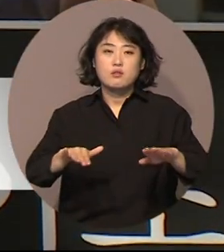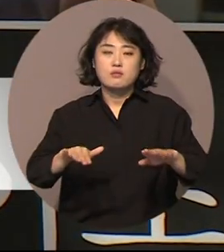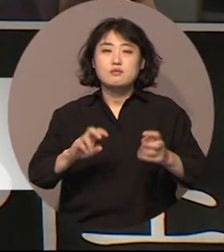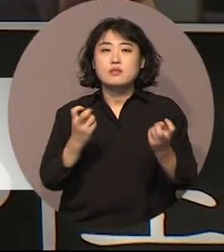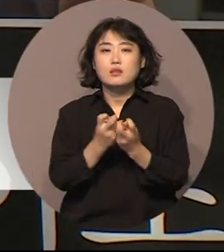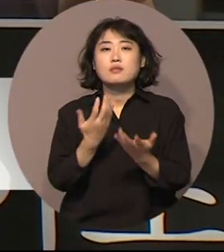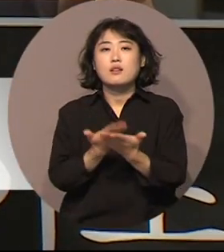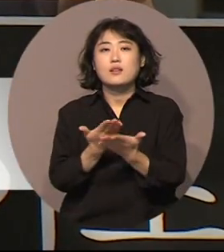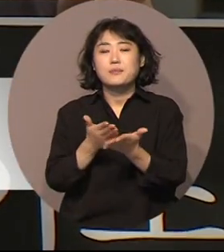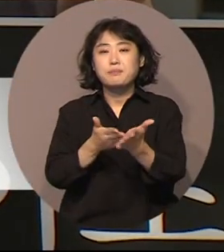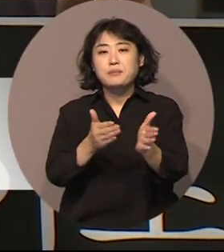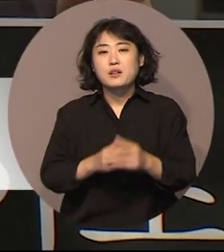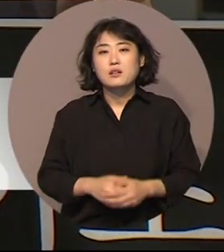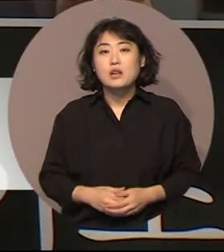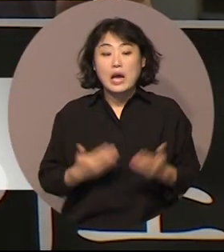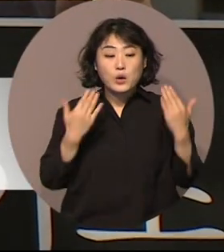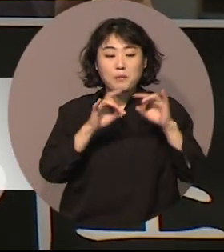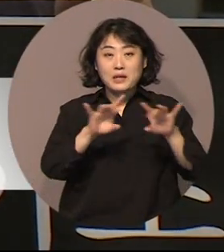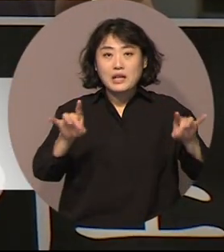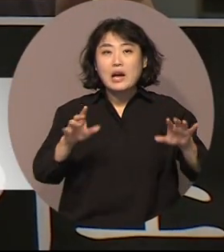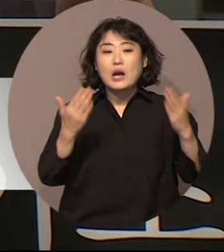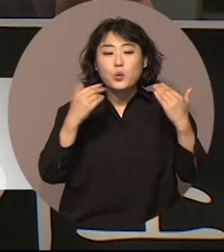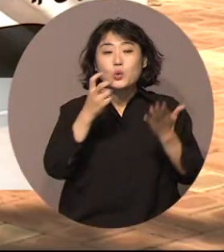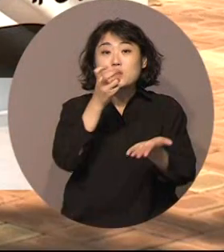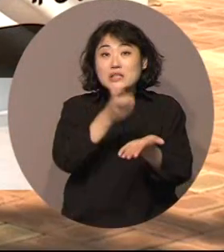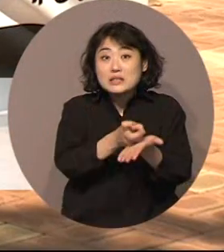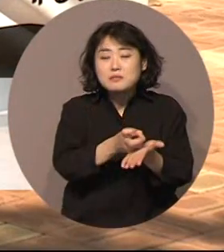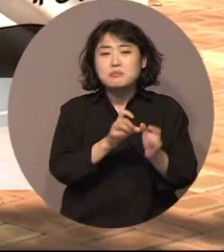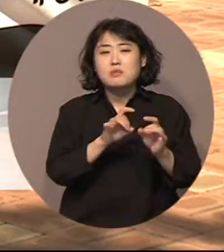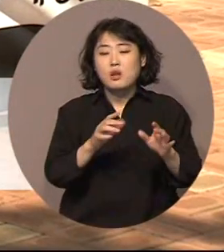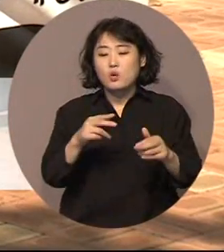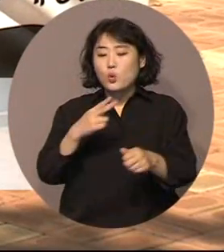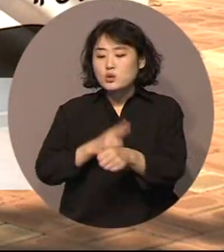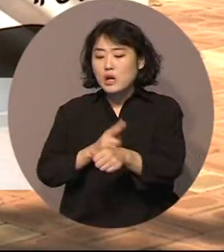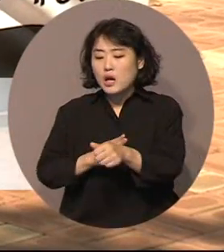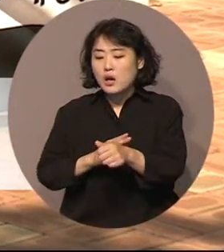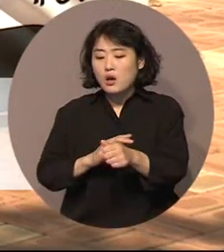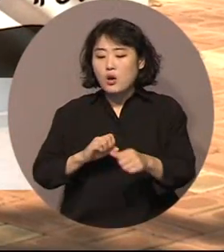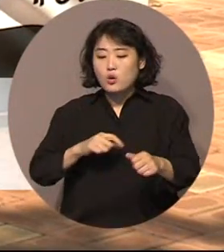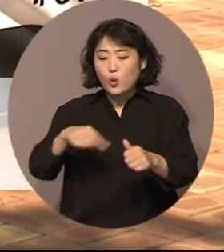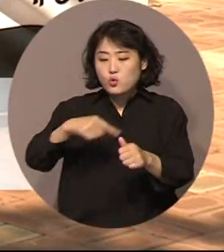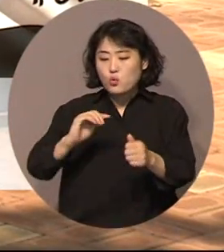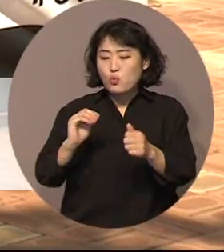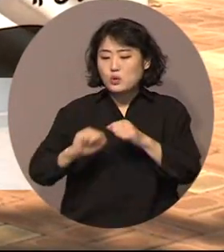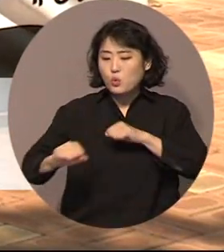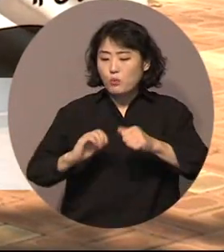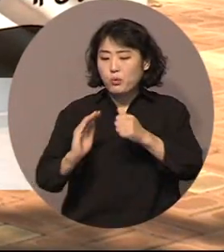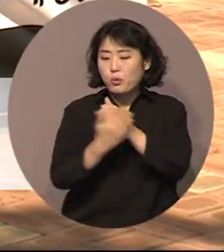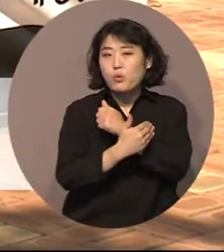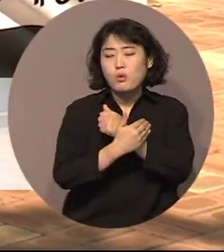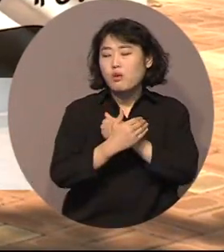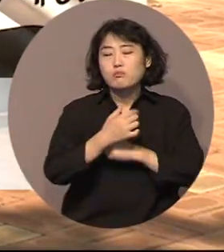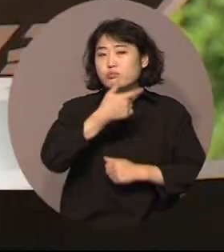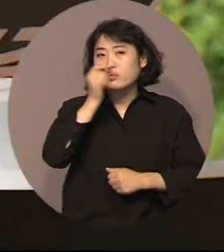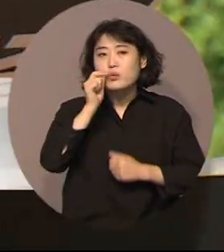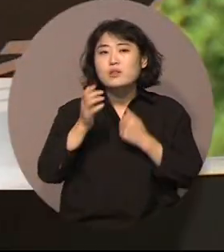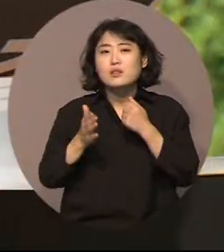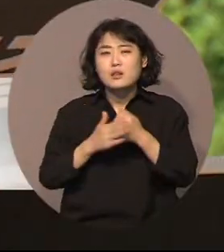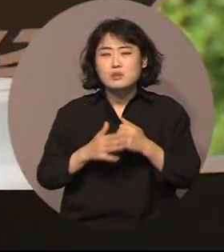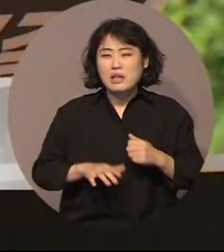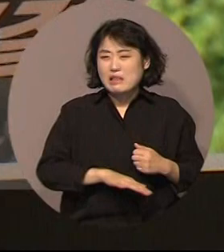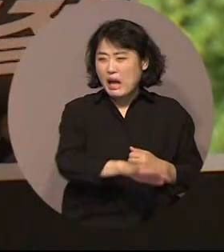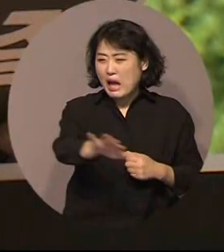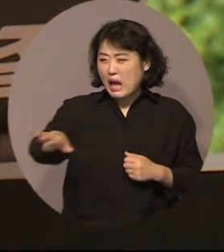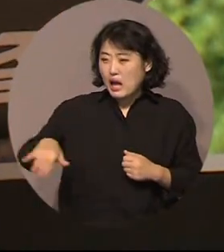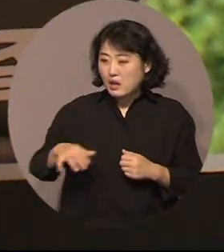또 각 학교의 학칙만으로는 교사의 교육 활동을 보호하기에 역부족이라며 모든 교육주체가